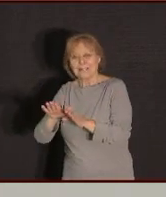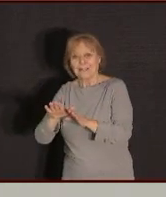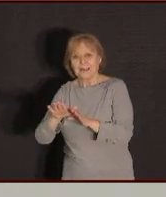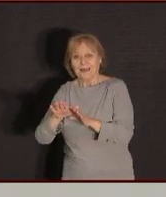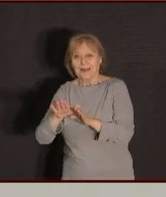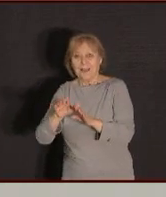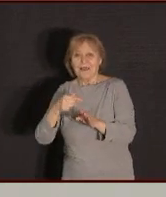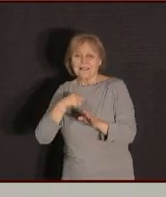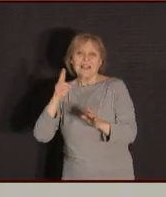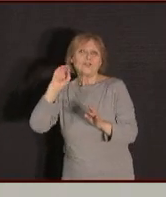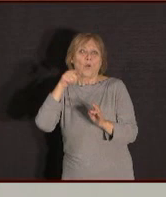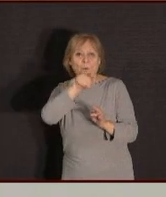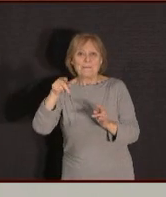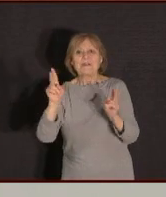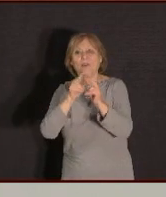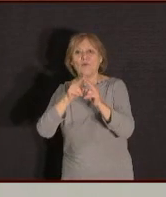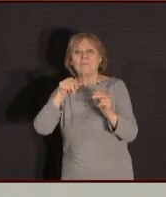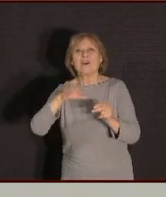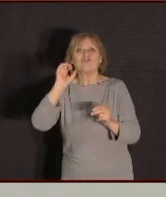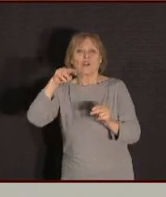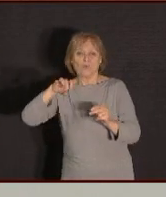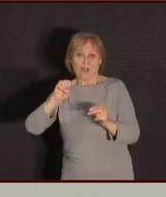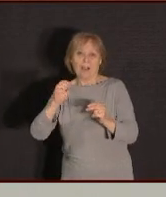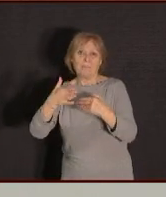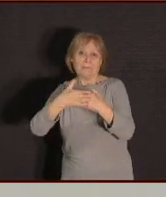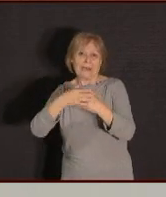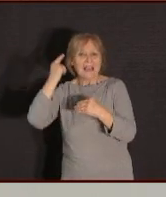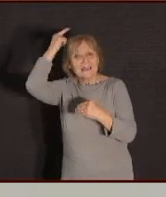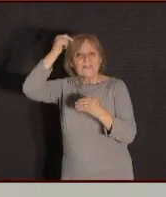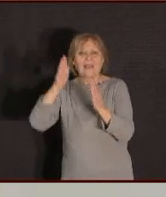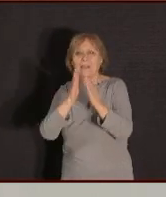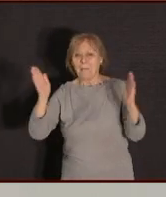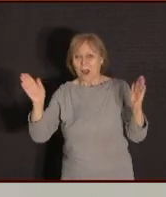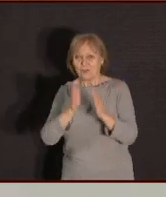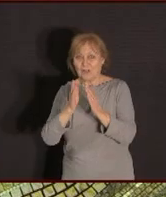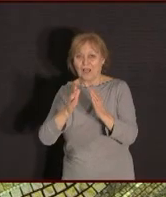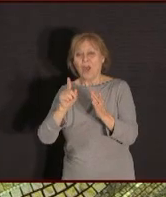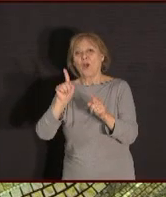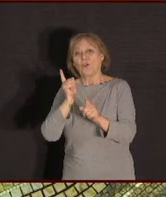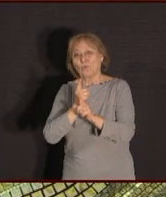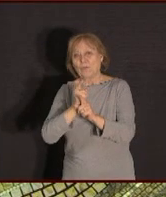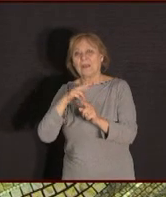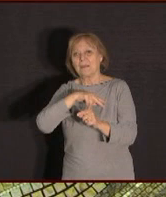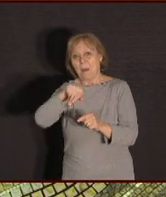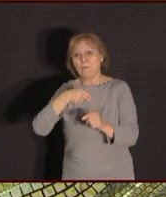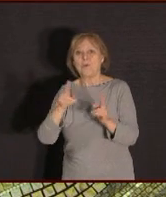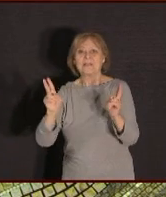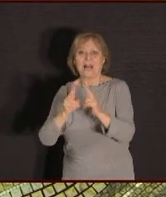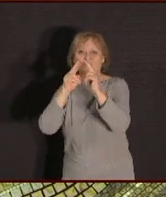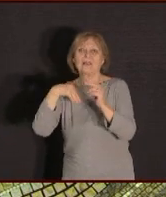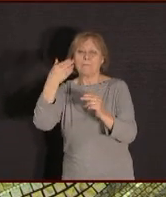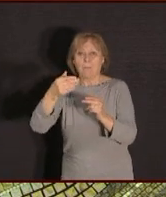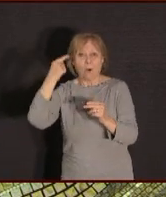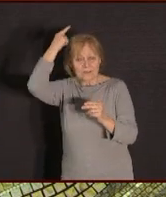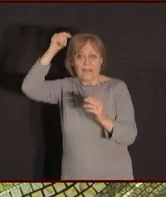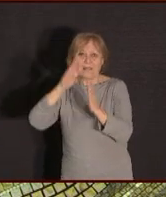se večinoma srečujem na črnučah, pri svetih mašah, potem imajo tudi kakšno srečanje po sveti maši.